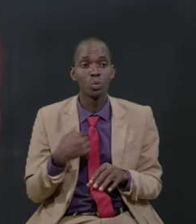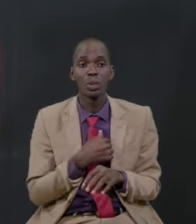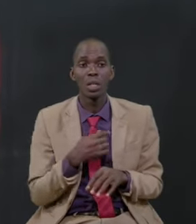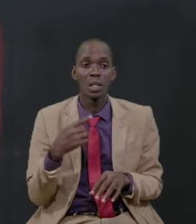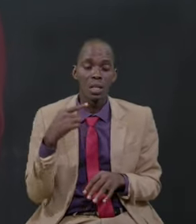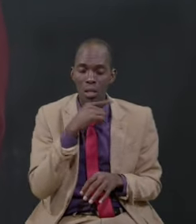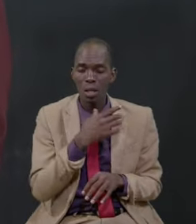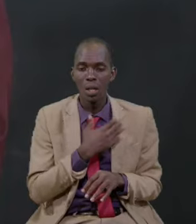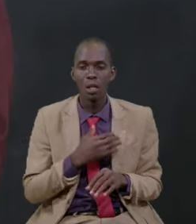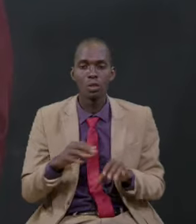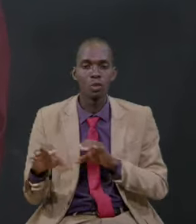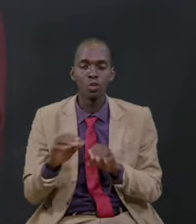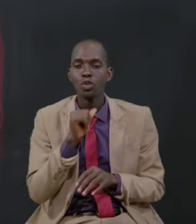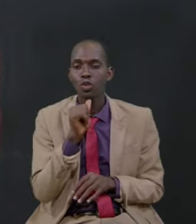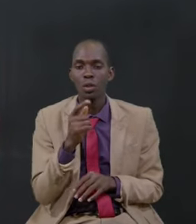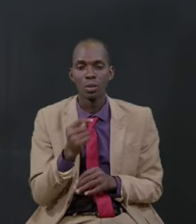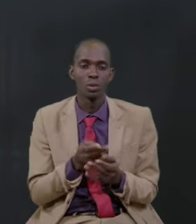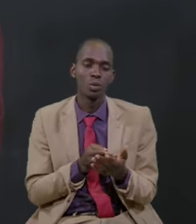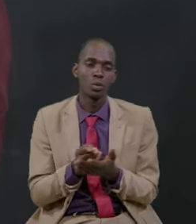vérité.